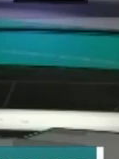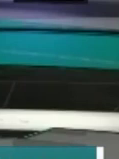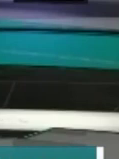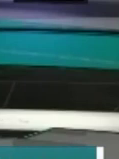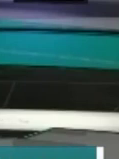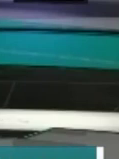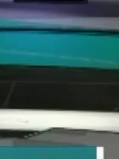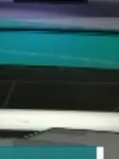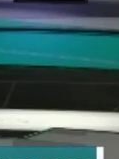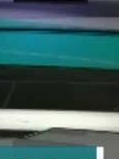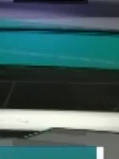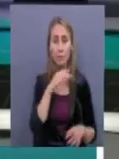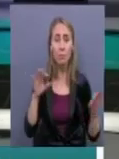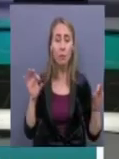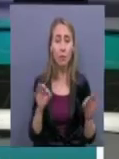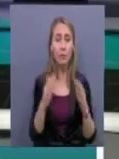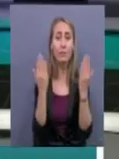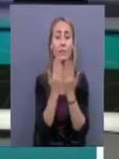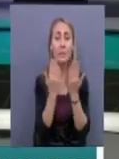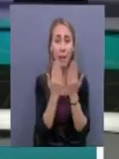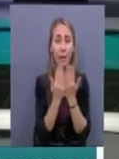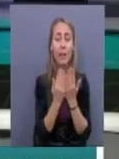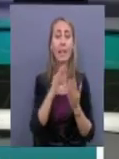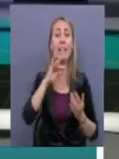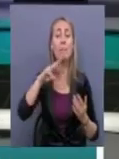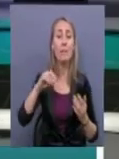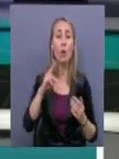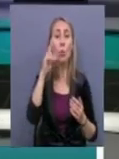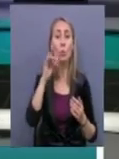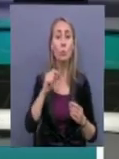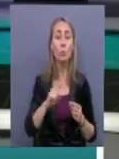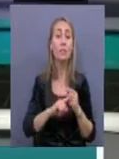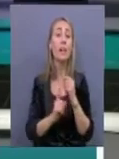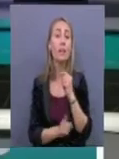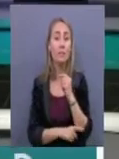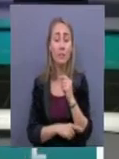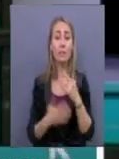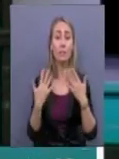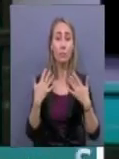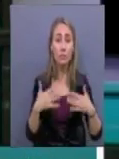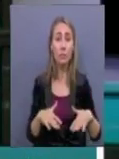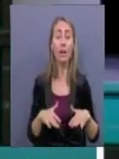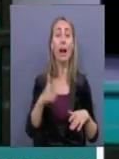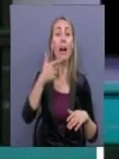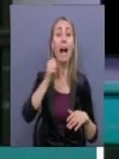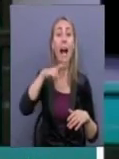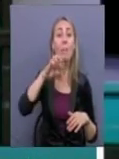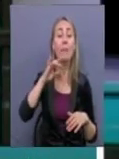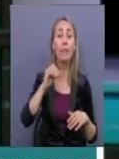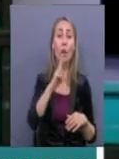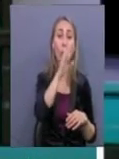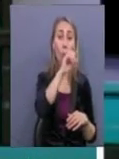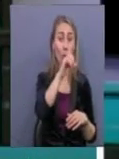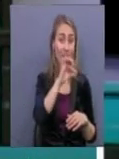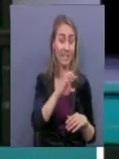Шахмет Құсайынов атындағы қазақ музыкалық драма театры биылғы маусымда 13-14 ғасырлардан бастап жырланып, 19-шы ғасырларда ғана